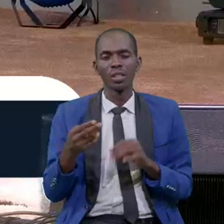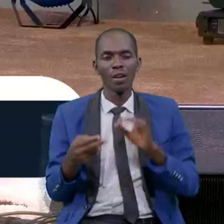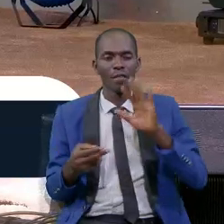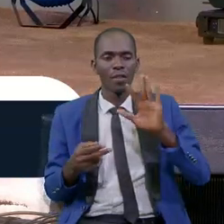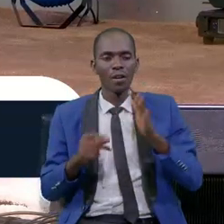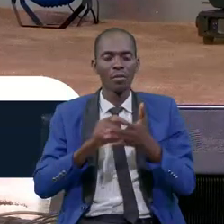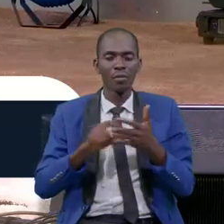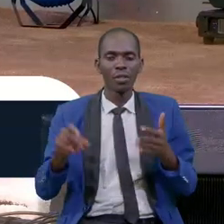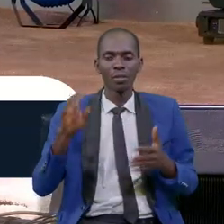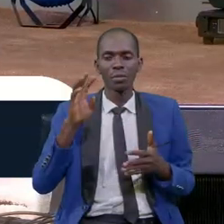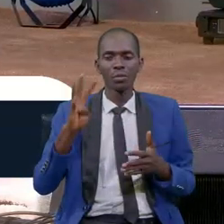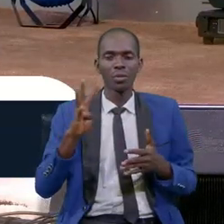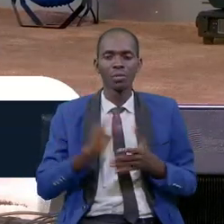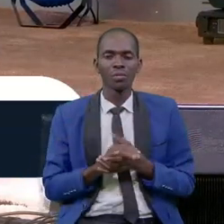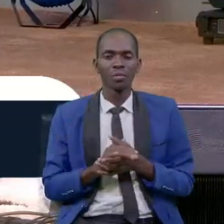Ésaïe chapitre 5,